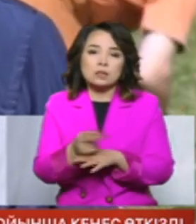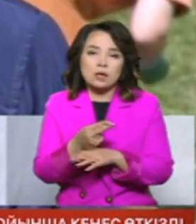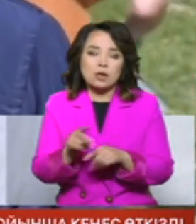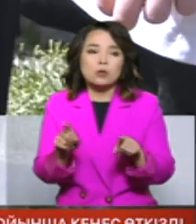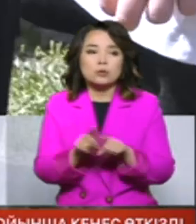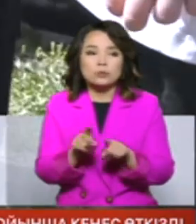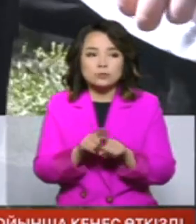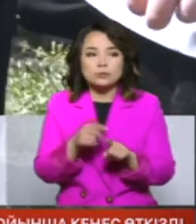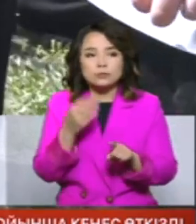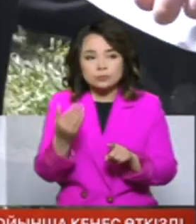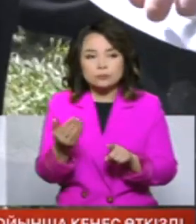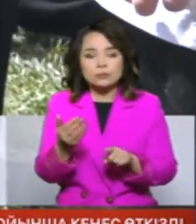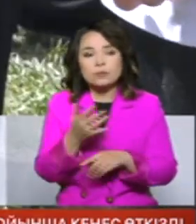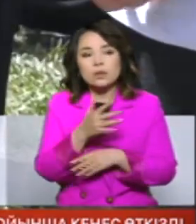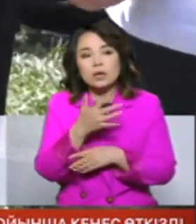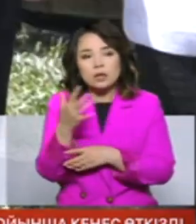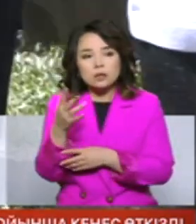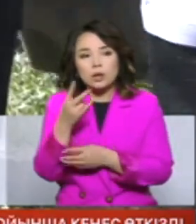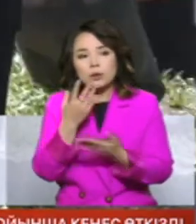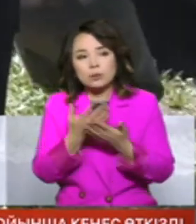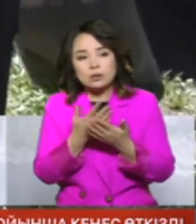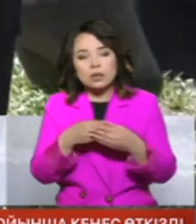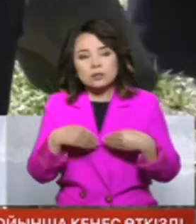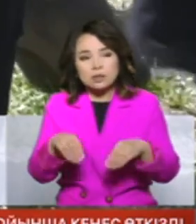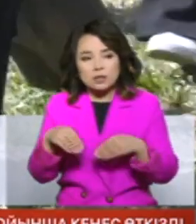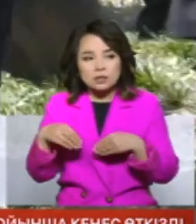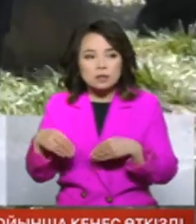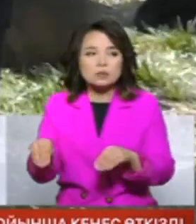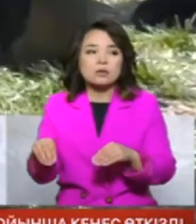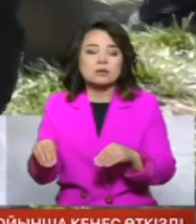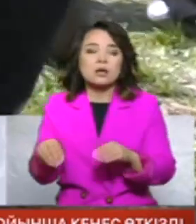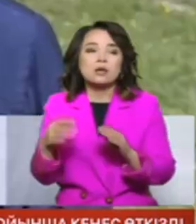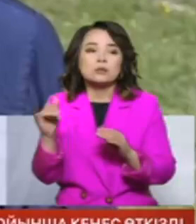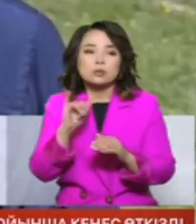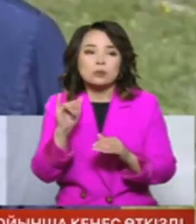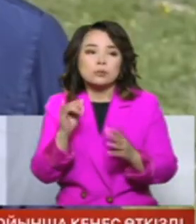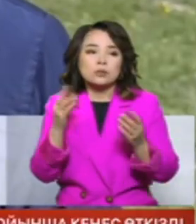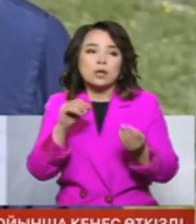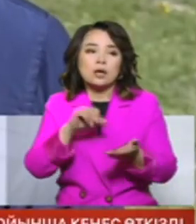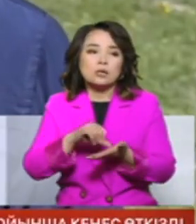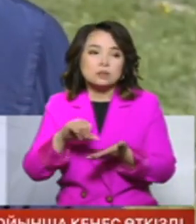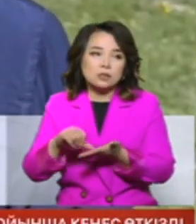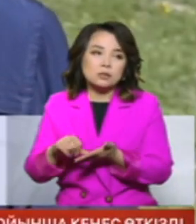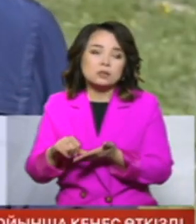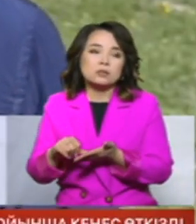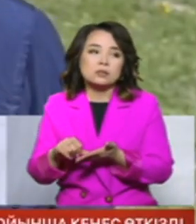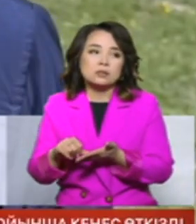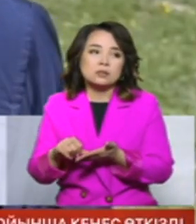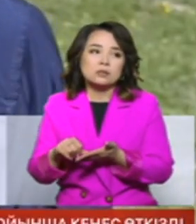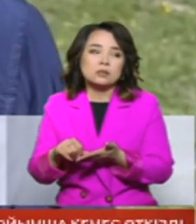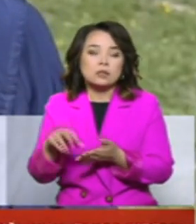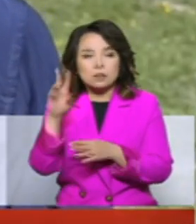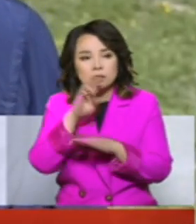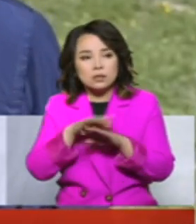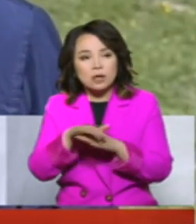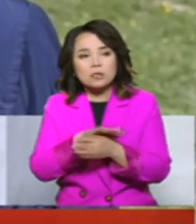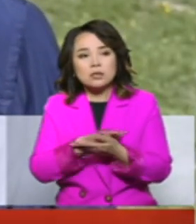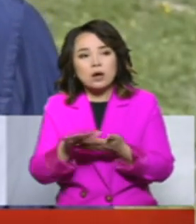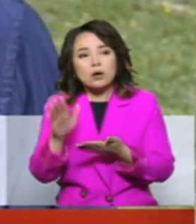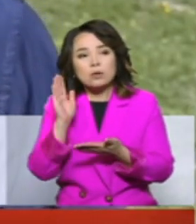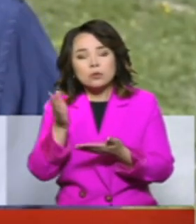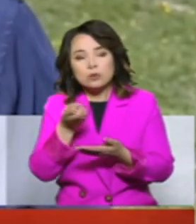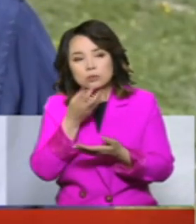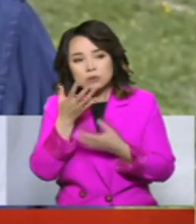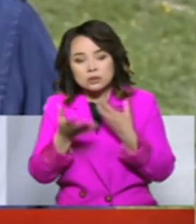ретінде ағаш көшеттерін егіп, сөйгені сенбілікке қатысайық деп, енді еліміздің таза болуы,